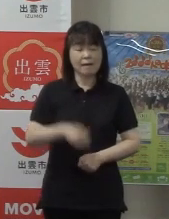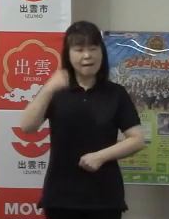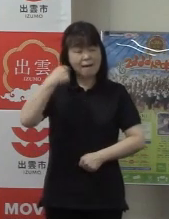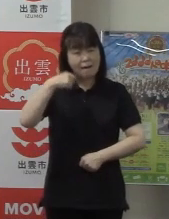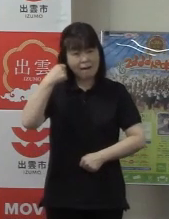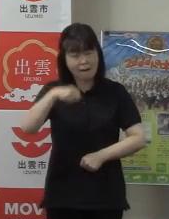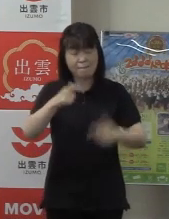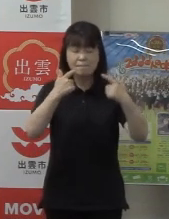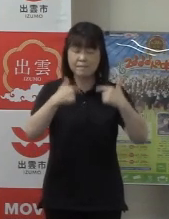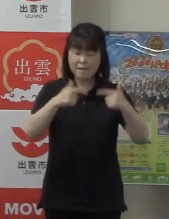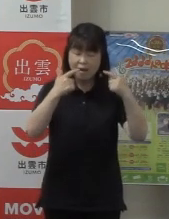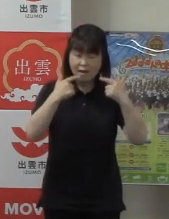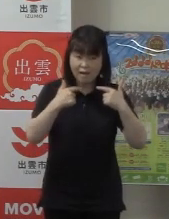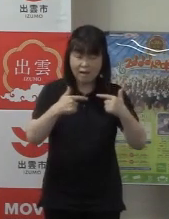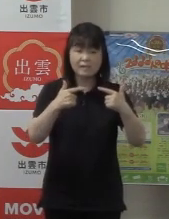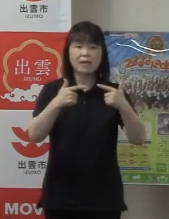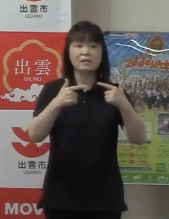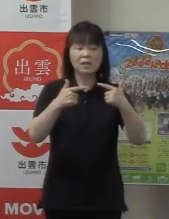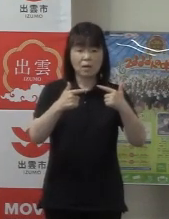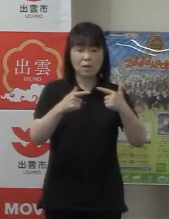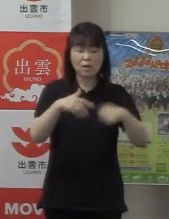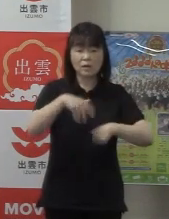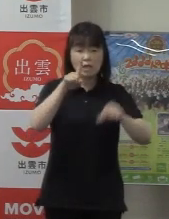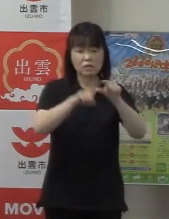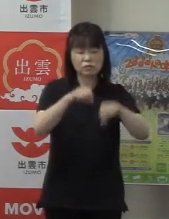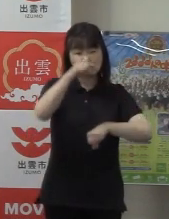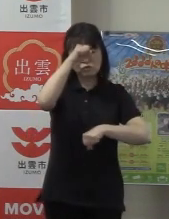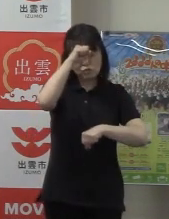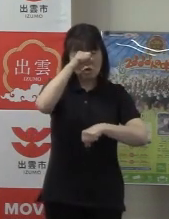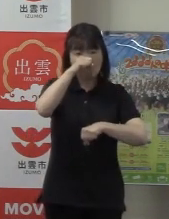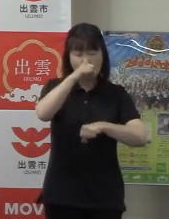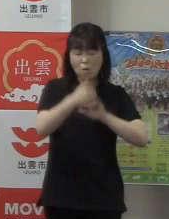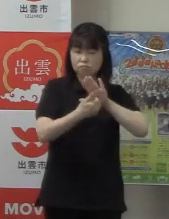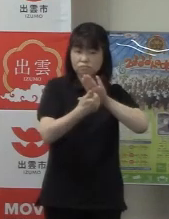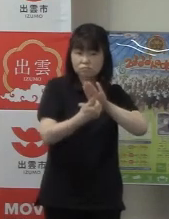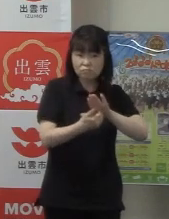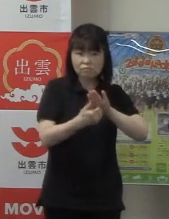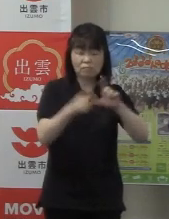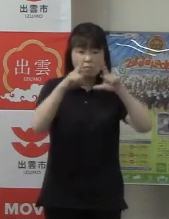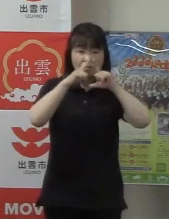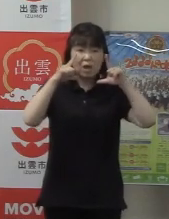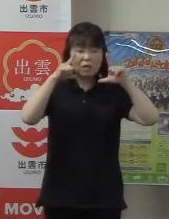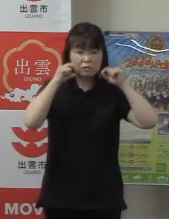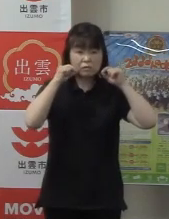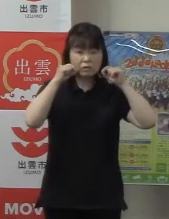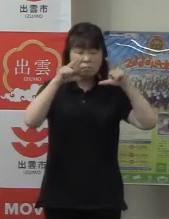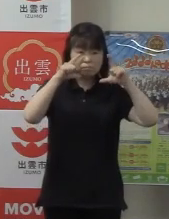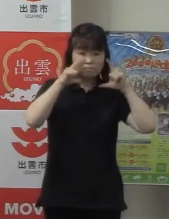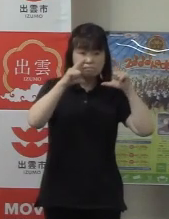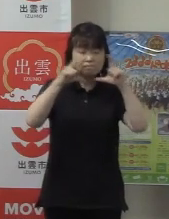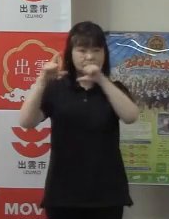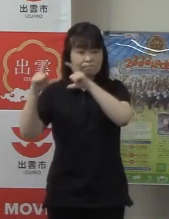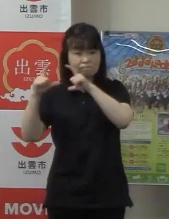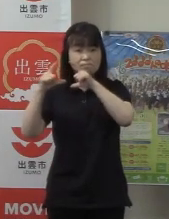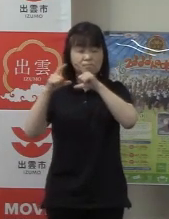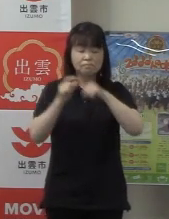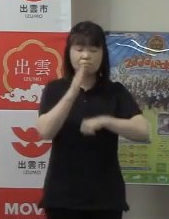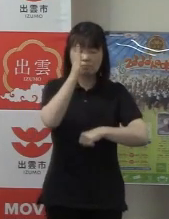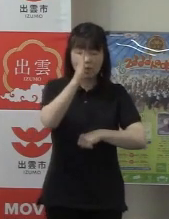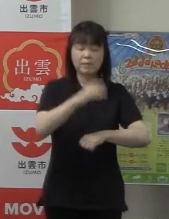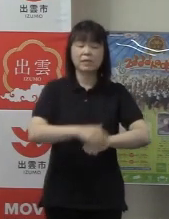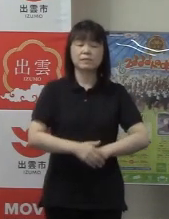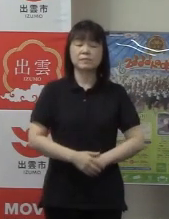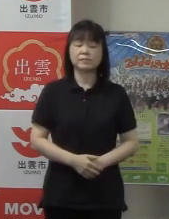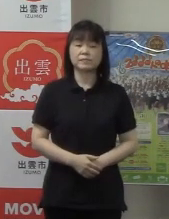厳しい折ではありますが、熱中症対策と合わせてですね、マスクの適切な着用をお願いしたいというふうにも思います